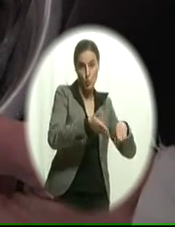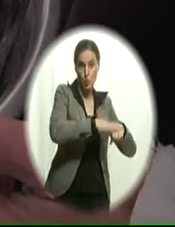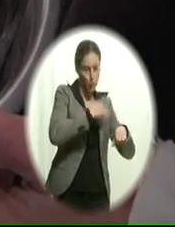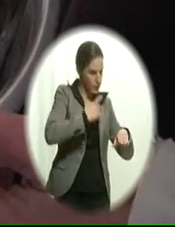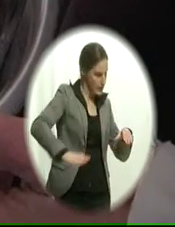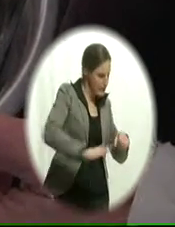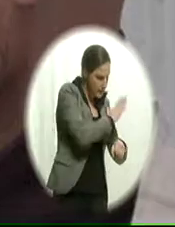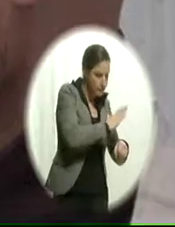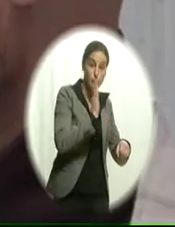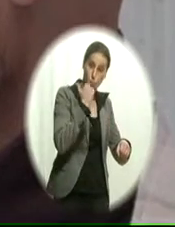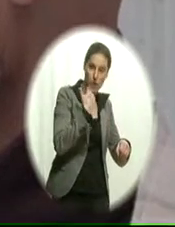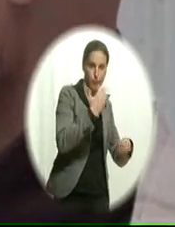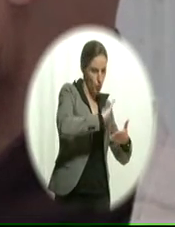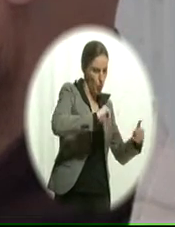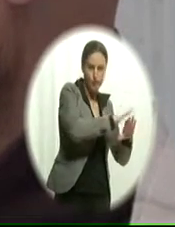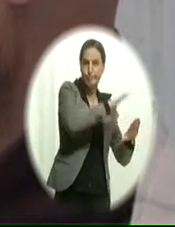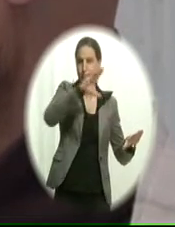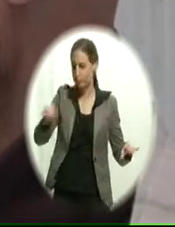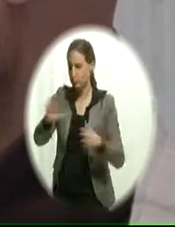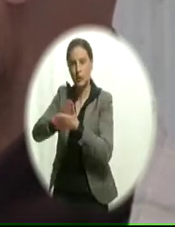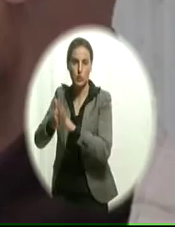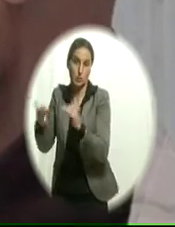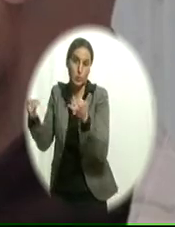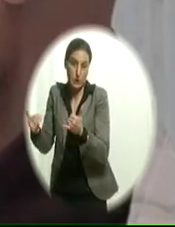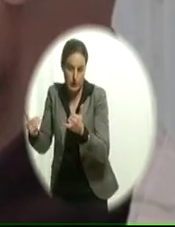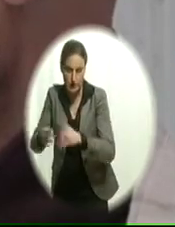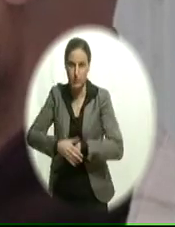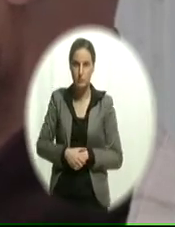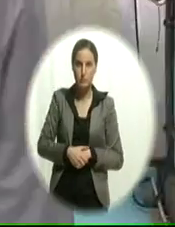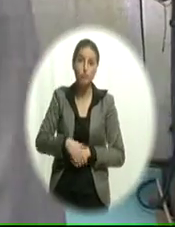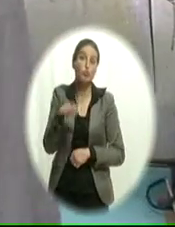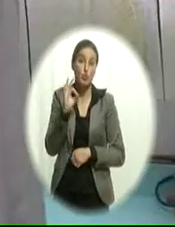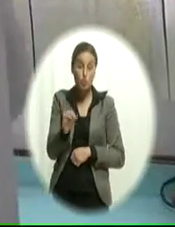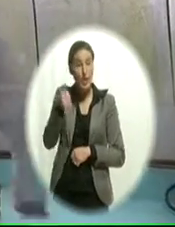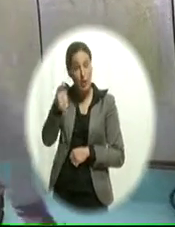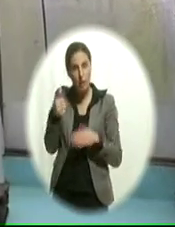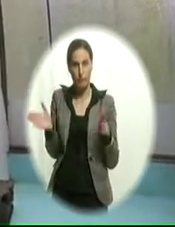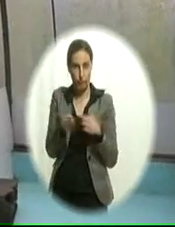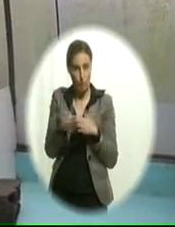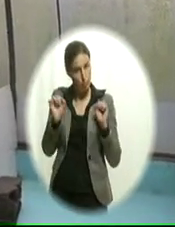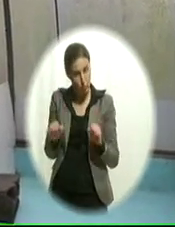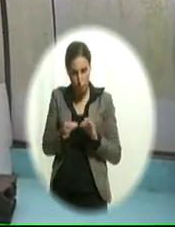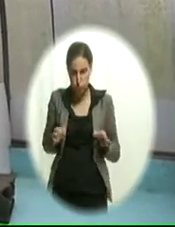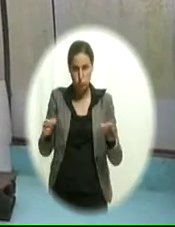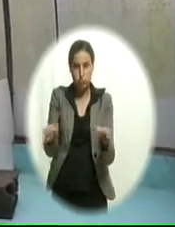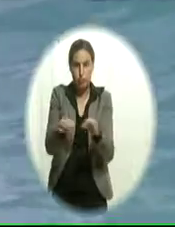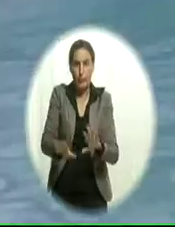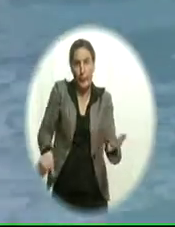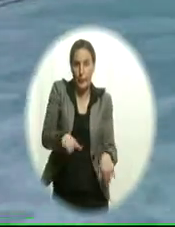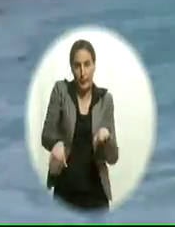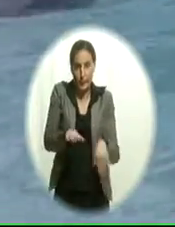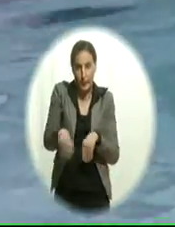au Chêne. Sur les 5 phoques recueillis, seul Alpha est en état de nager dans un bassin et de se nourrir seul. En piscine, on